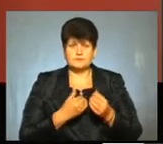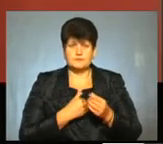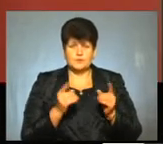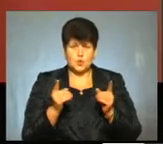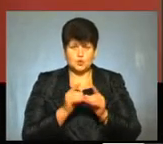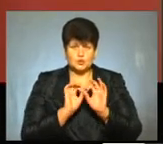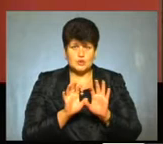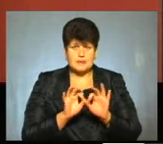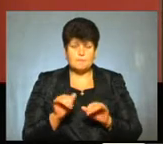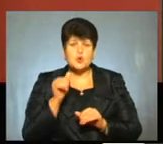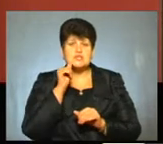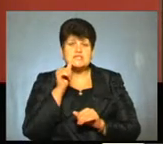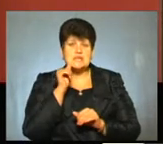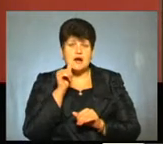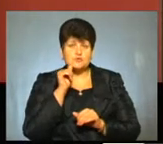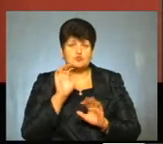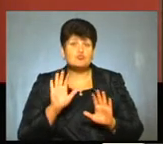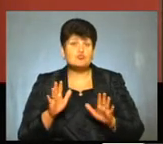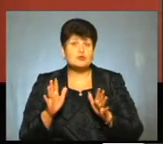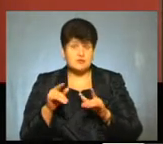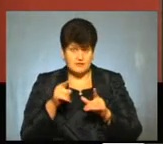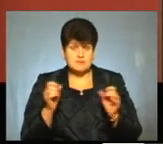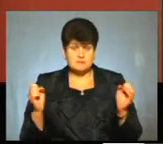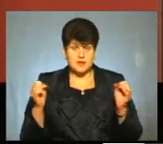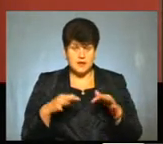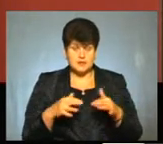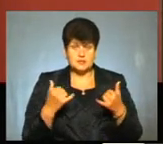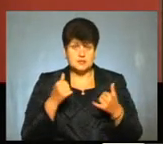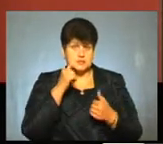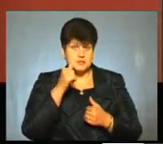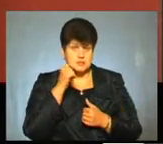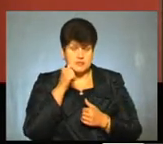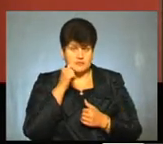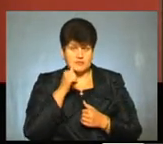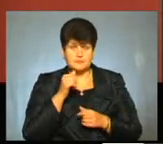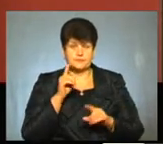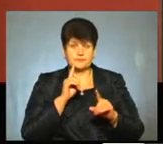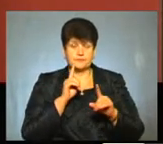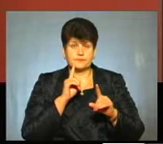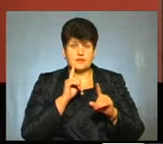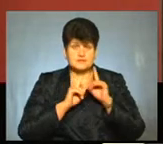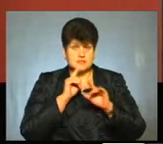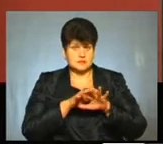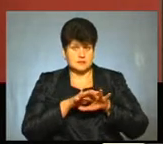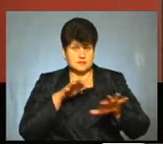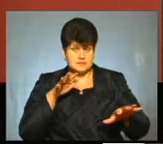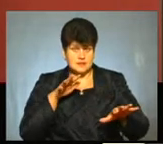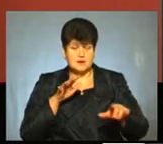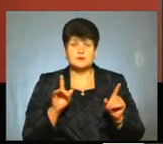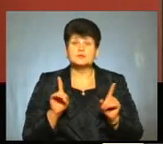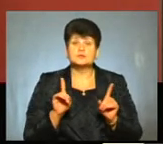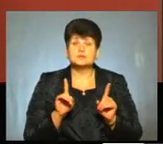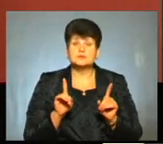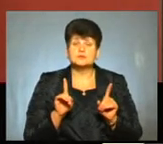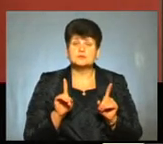хочу, аби ти коротко розказала про завтрашню подію. Тобто ви збираєтеся зараз, завтра в сесійному залі в Тернопільській міській раді,